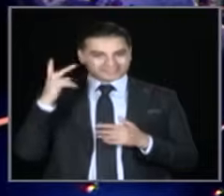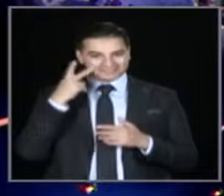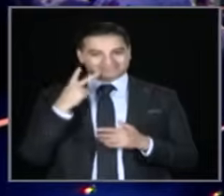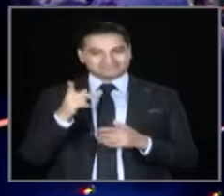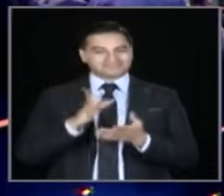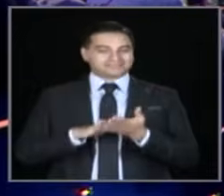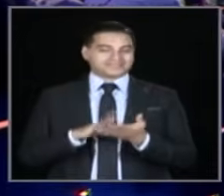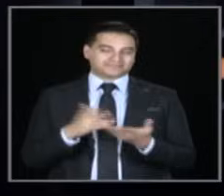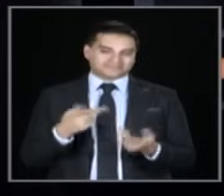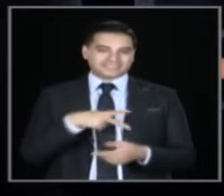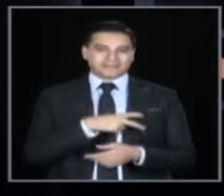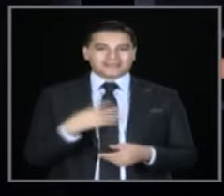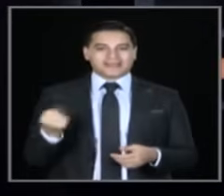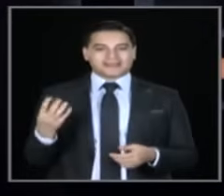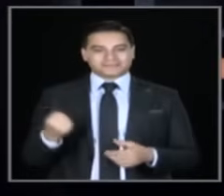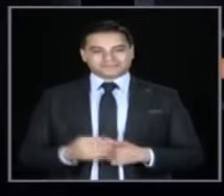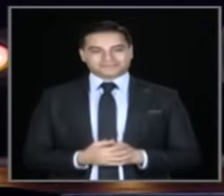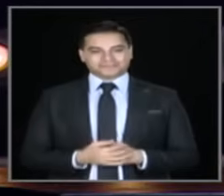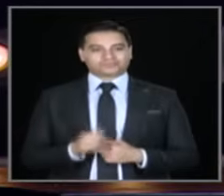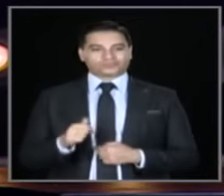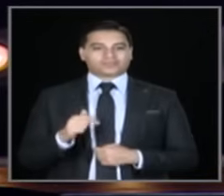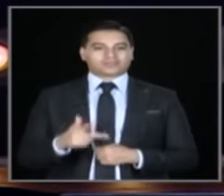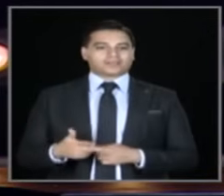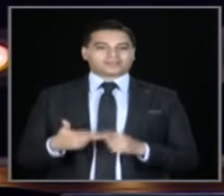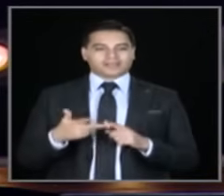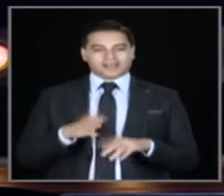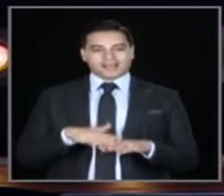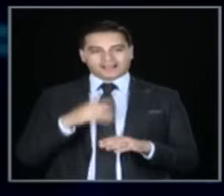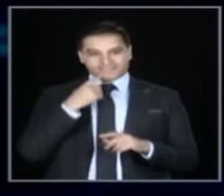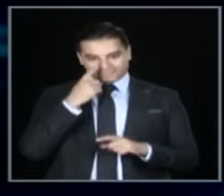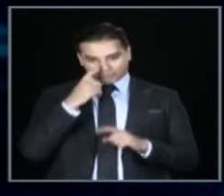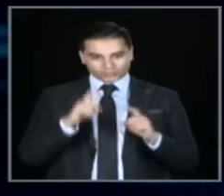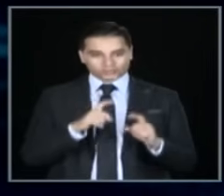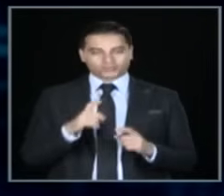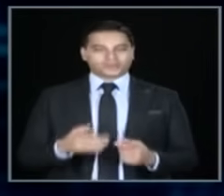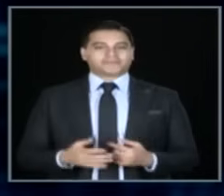40 جلاديترز. ودلوقتي مع الفقرة الثالثة فقرة ألف نون.